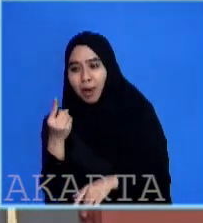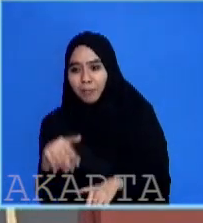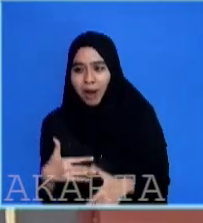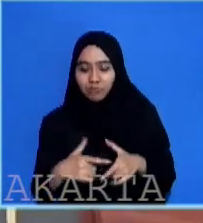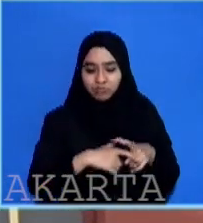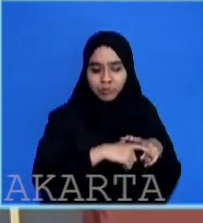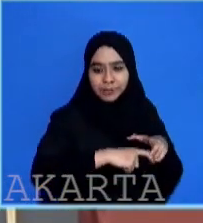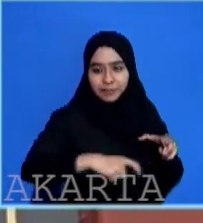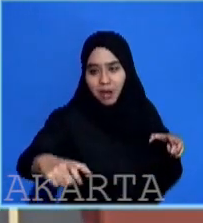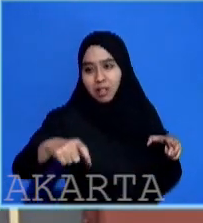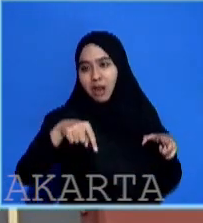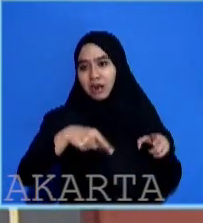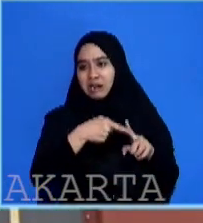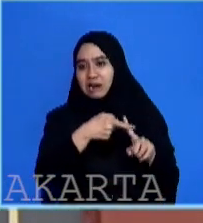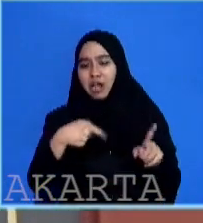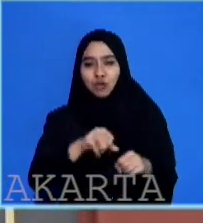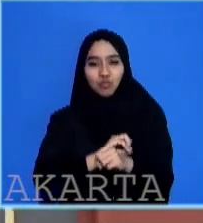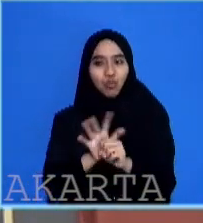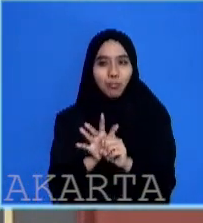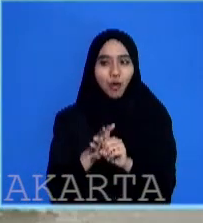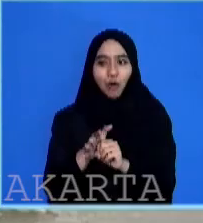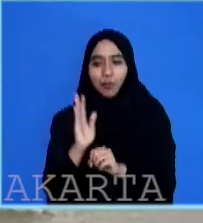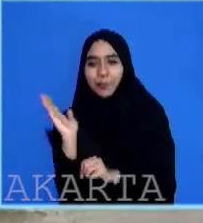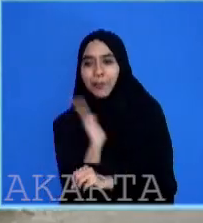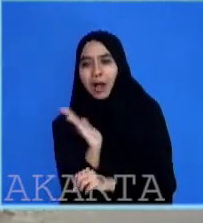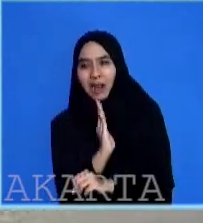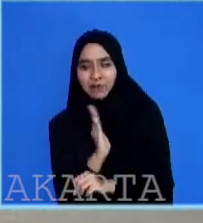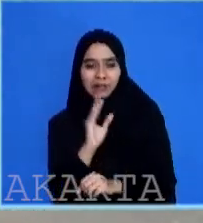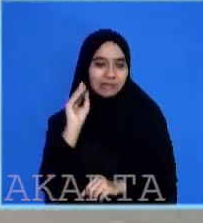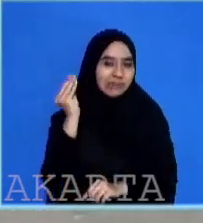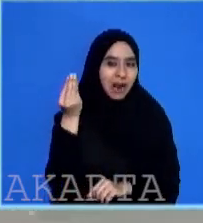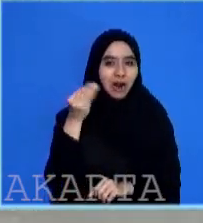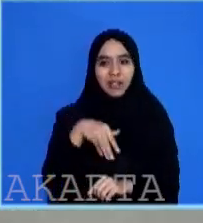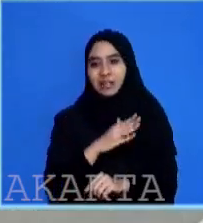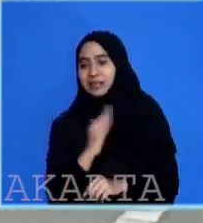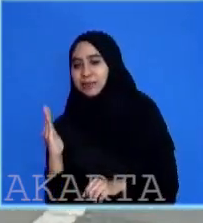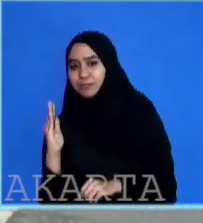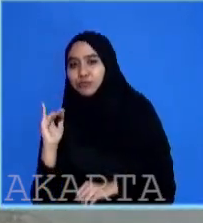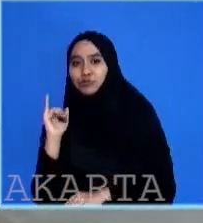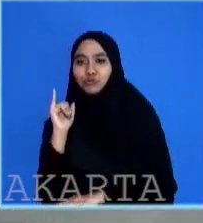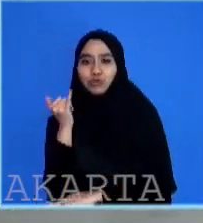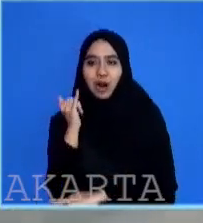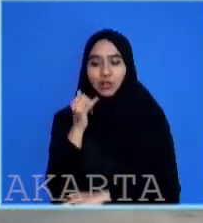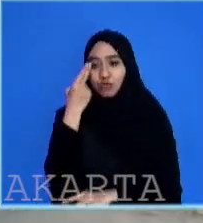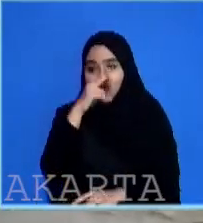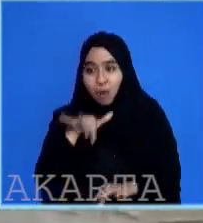Purworejo Kebumen Purwokerto kep Jakarta Lan Kang ngintun pasukan